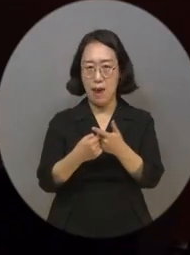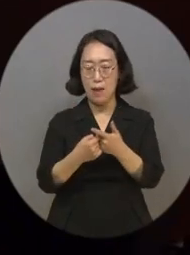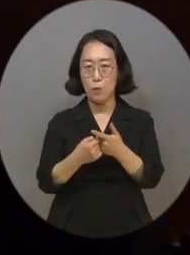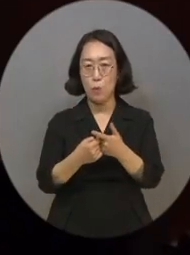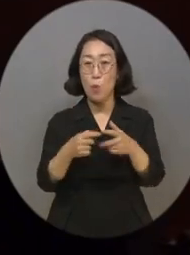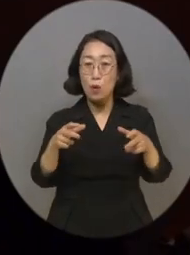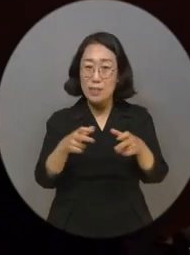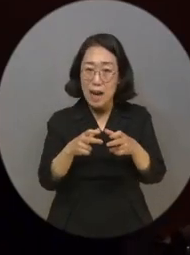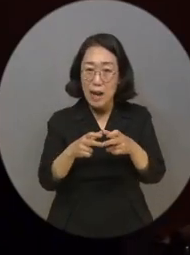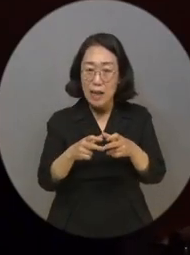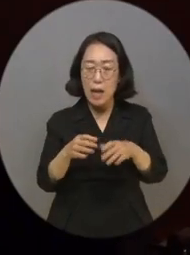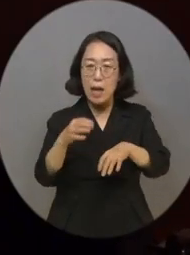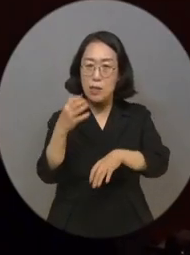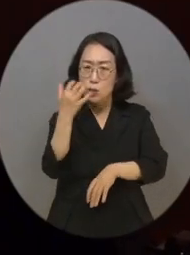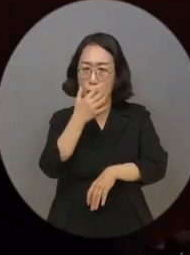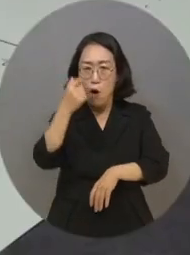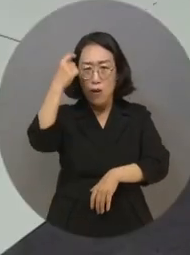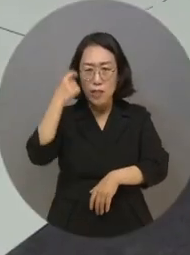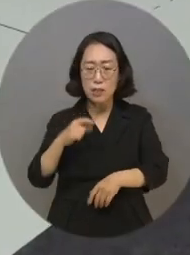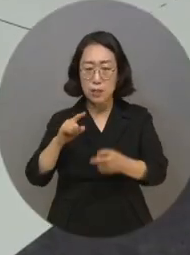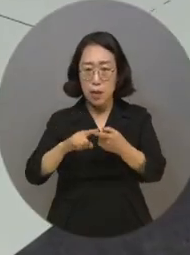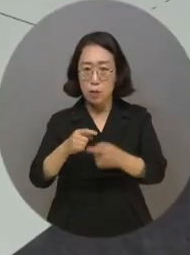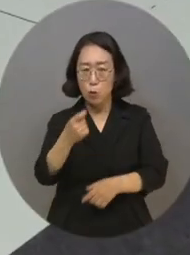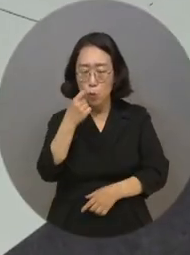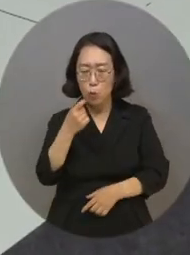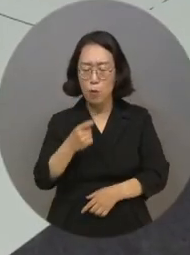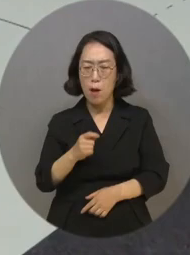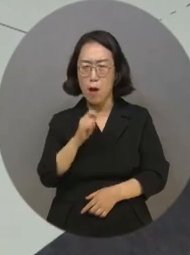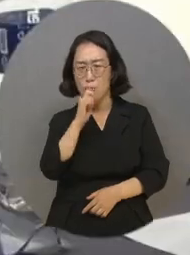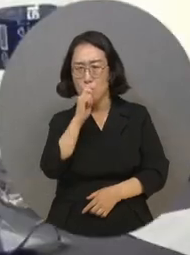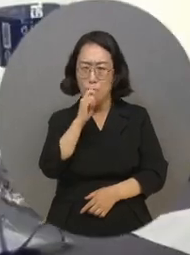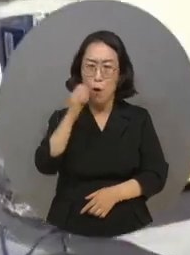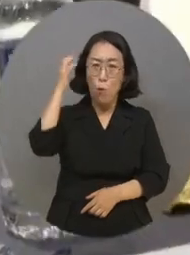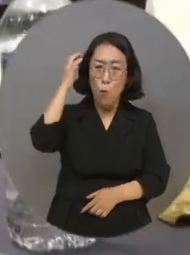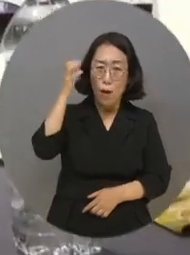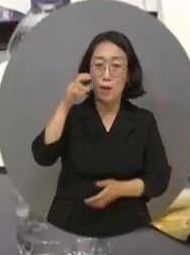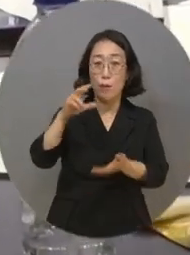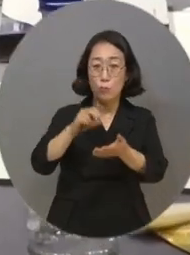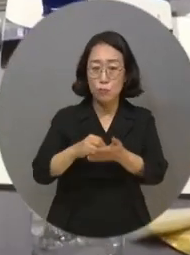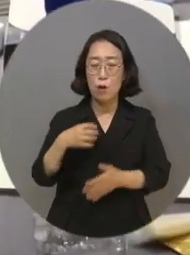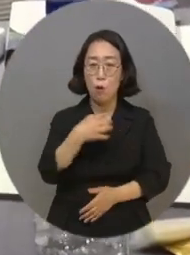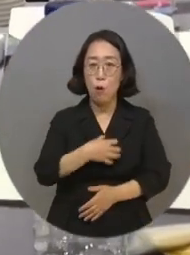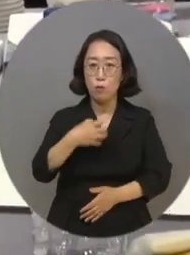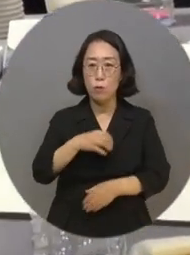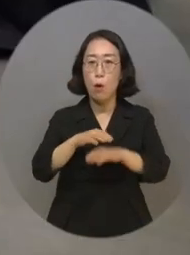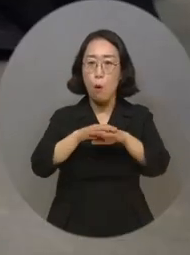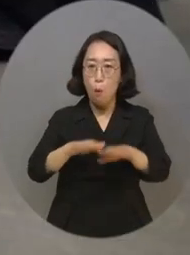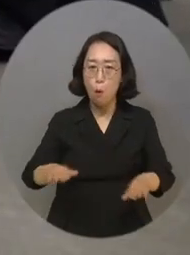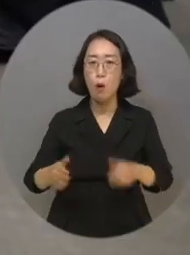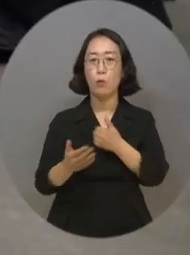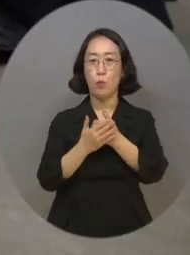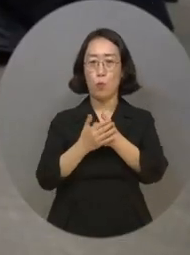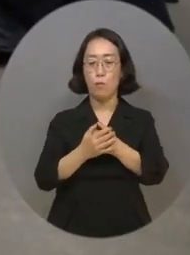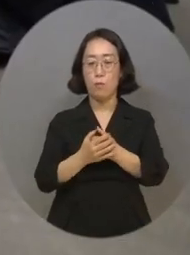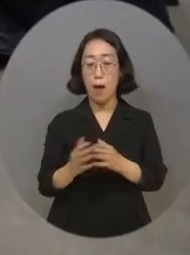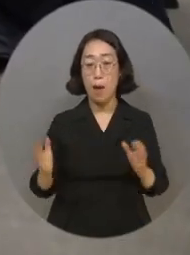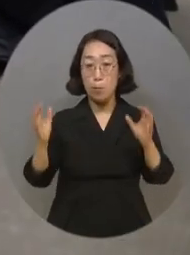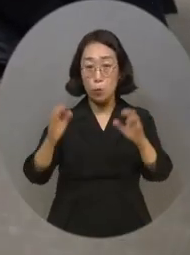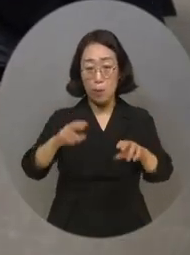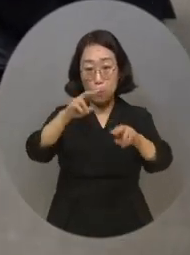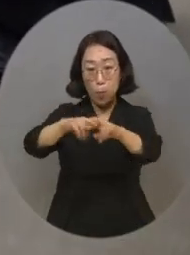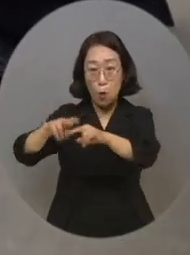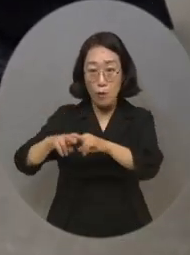자녀의 성인식에 대한 이해 교육은 말하기 어려웠던 부모들의 걱정을 덜어주었습니다. 한 곳에 모인